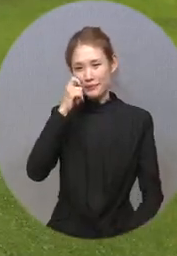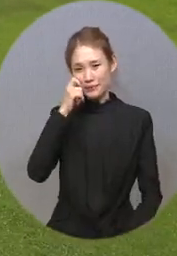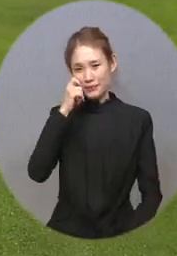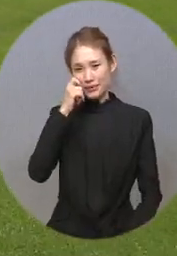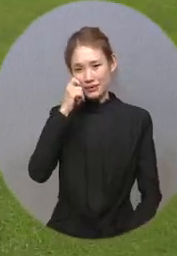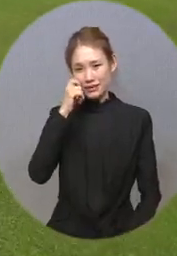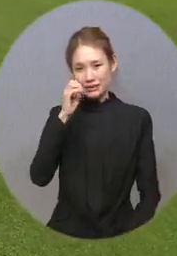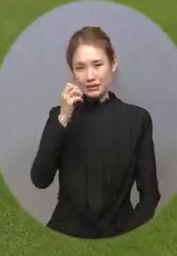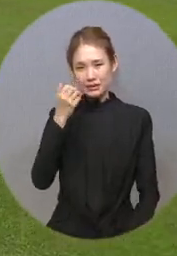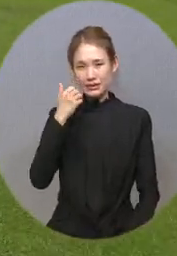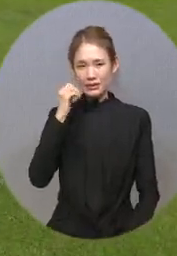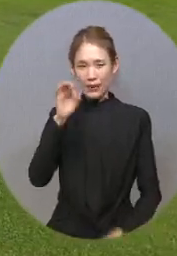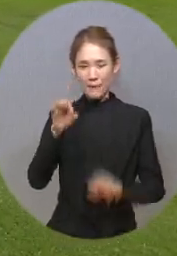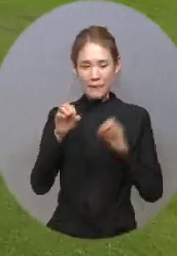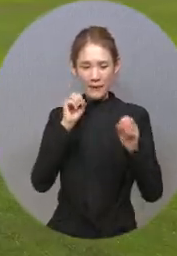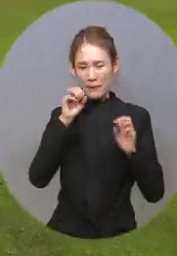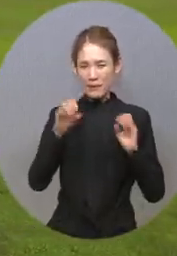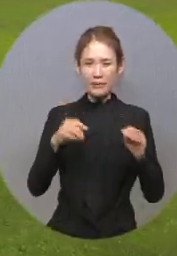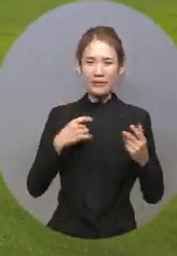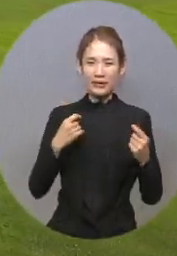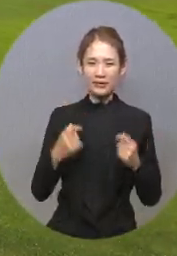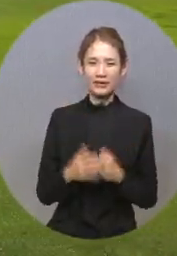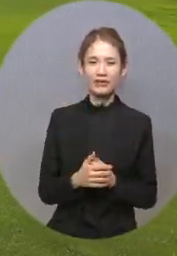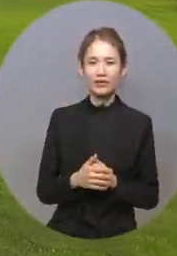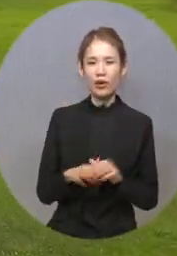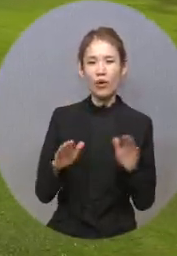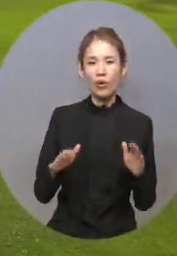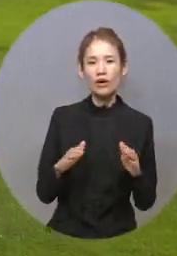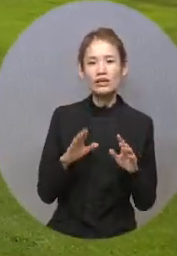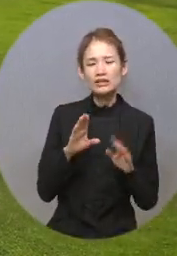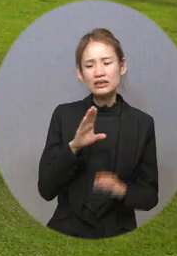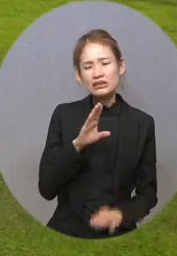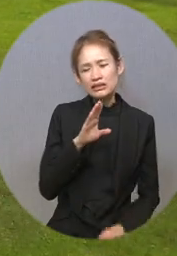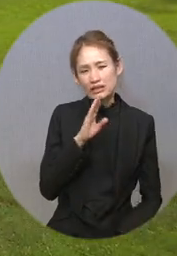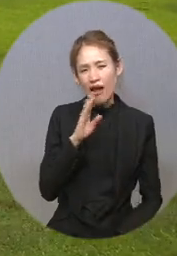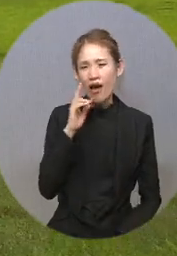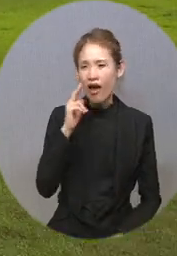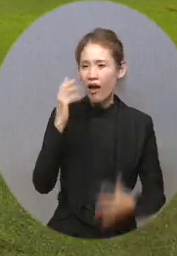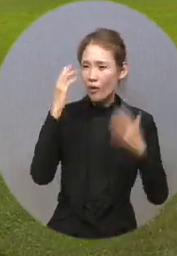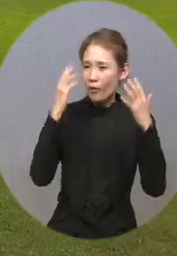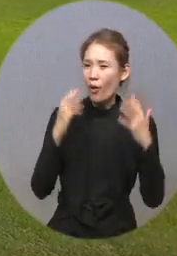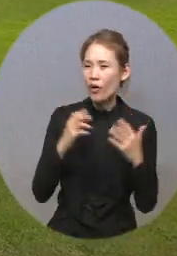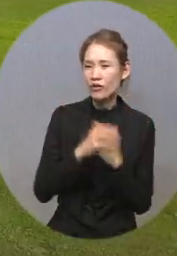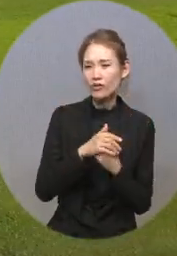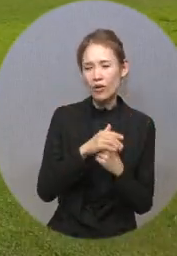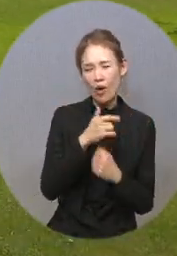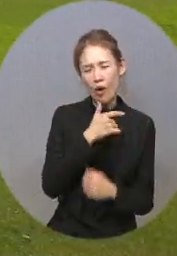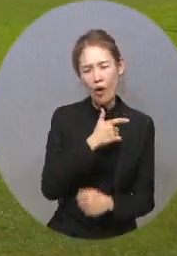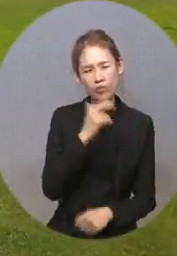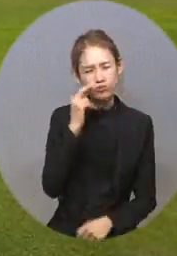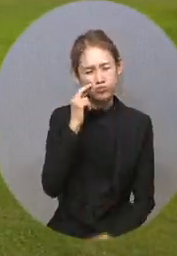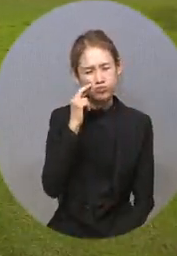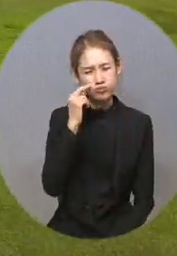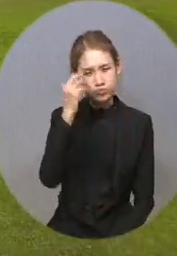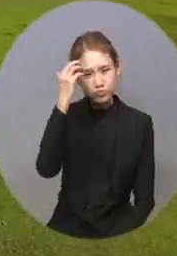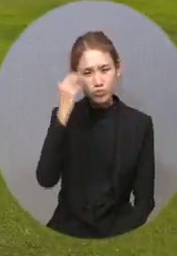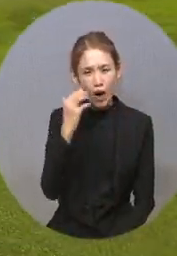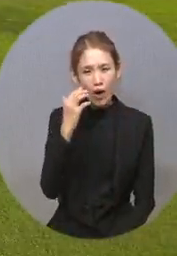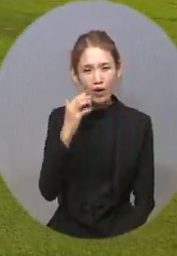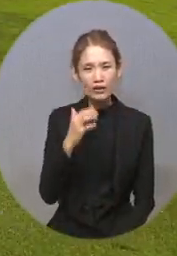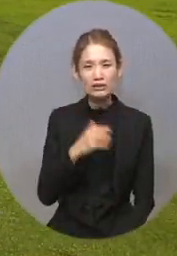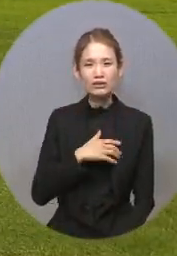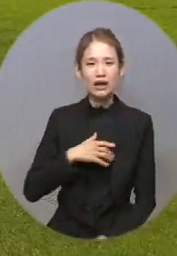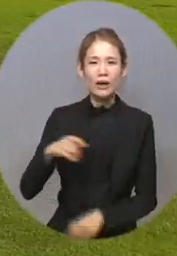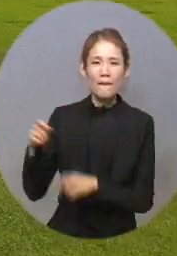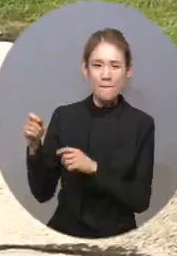나오는 것처럼 뭐 진짜 막 이렇게 할까. 근데 오늘 진짜 더운 거야. 완전 너무 더워서 이 정신에 치는 게